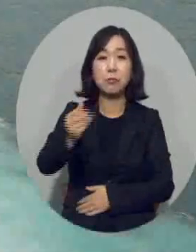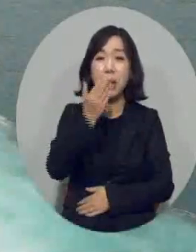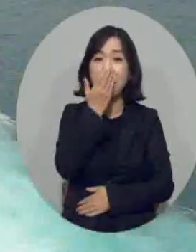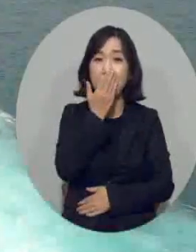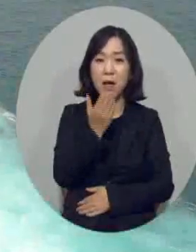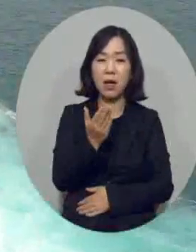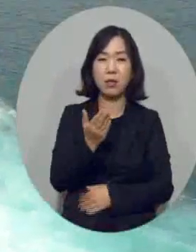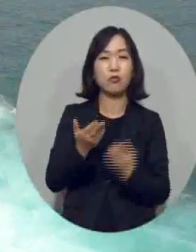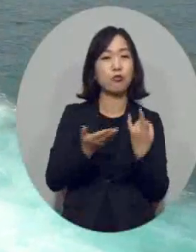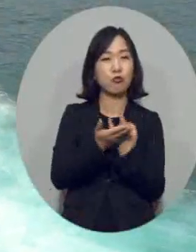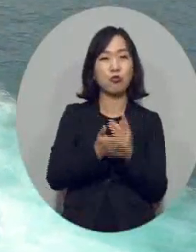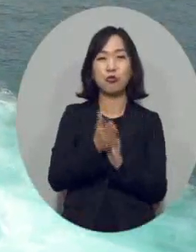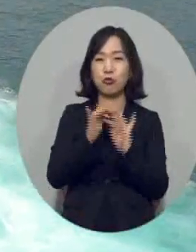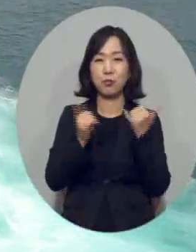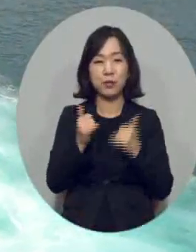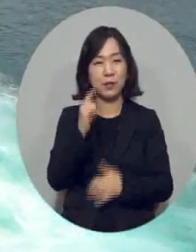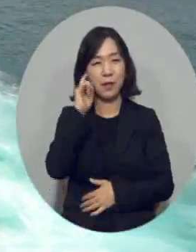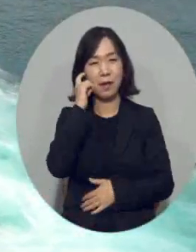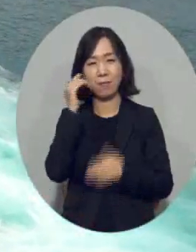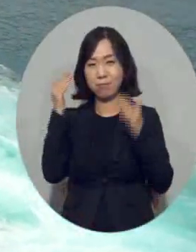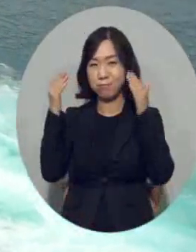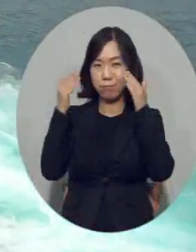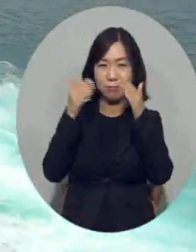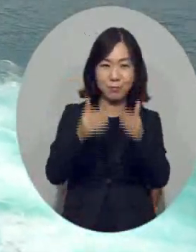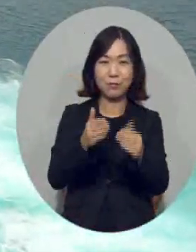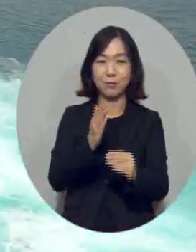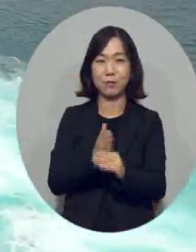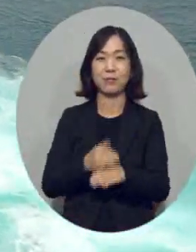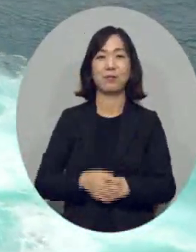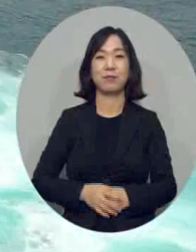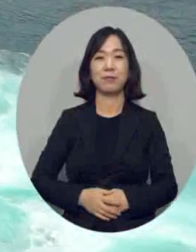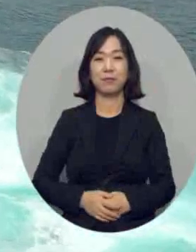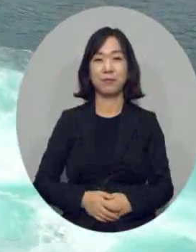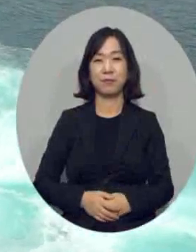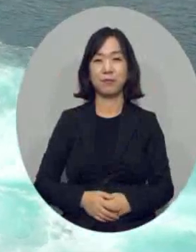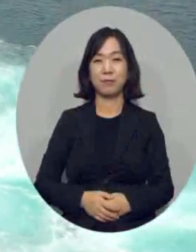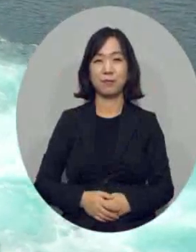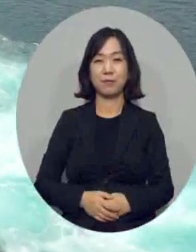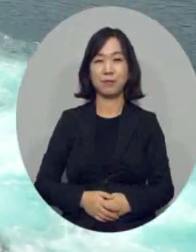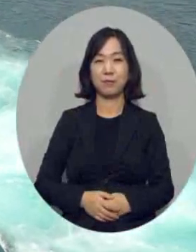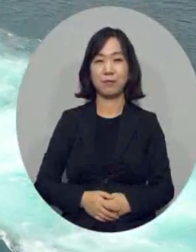울릉 주민들의 이목이 집중되고 있습니다. MBC 뉴스 박성아입니다.